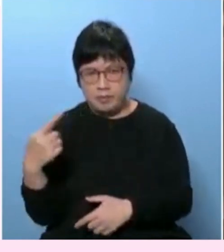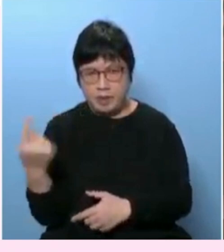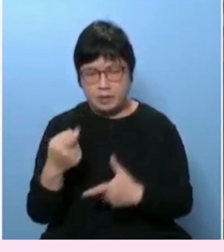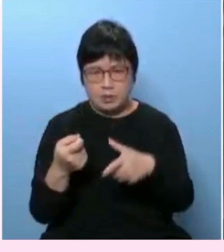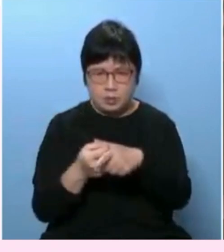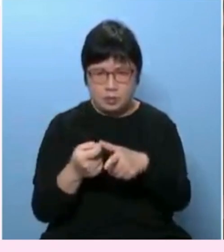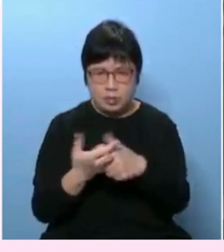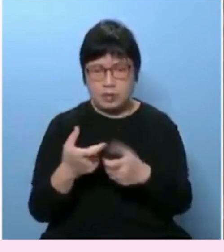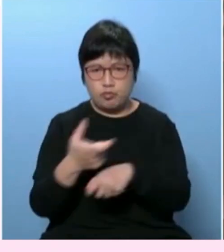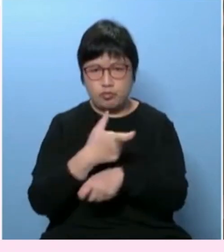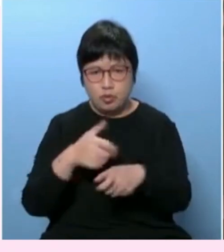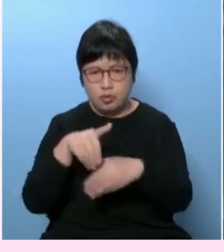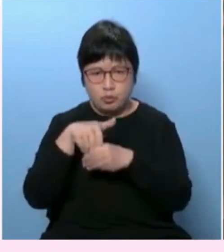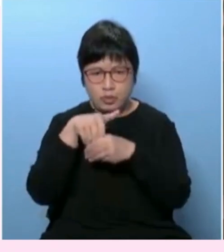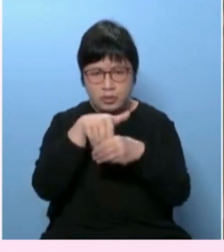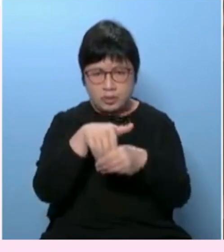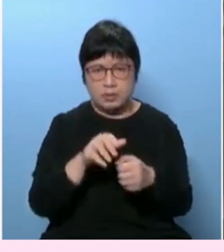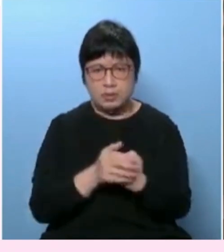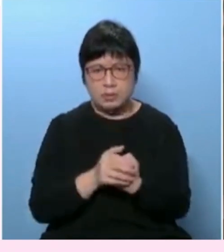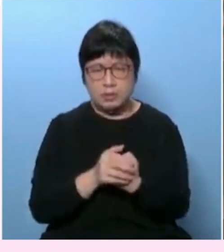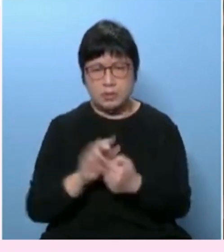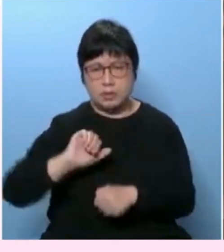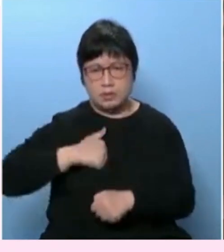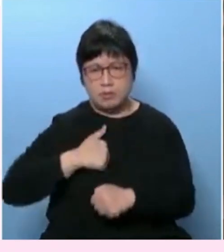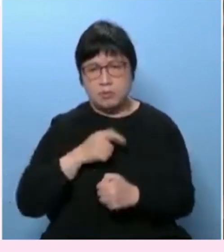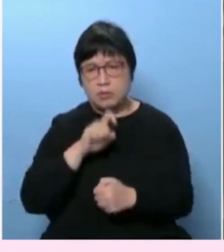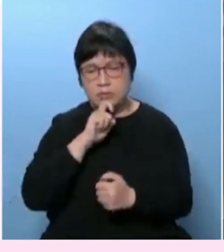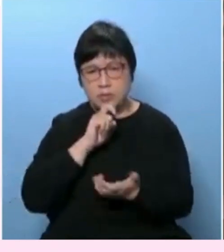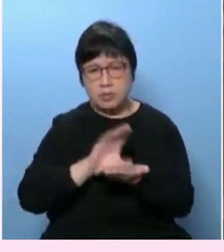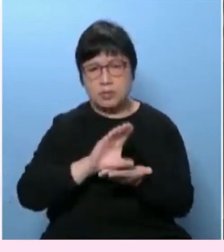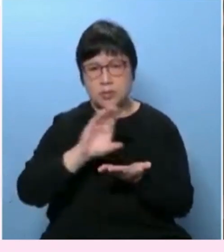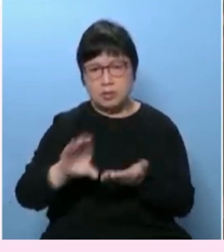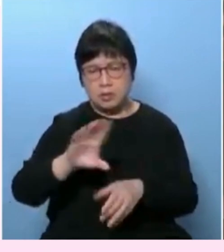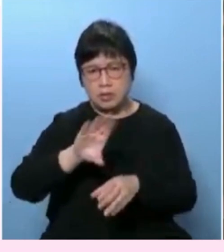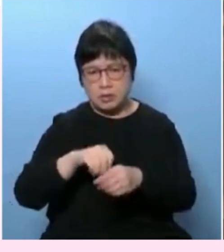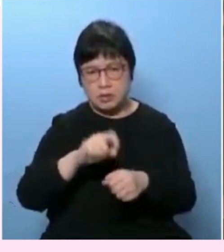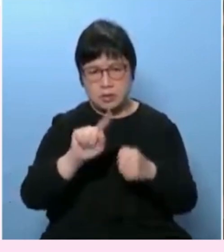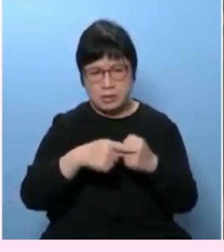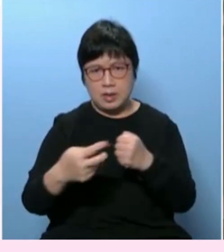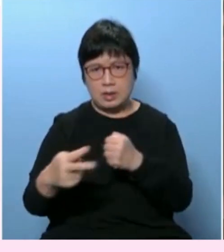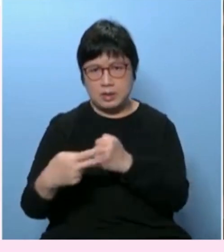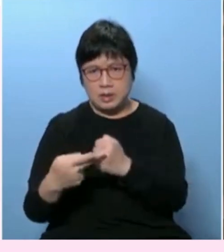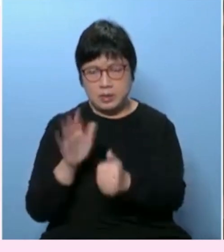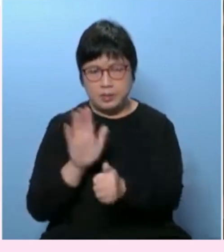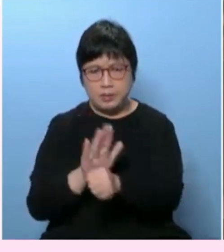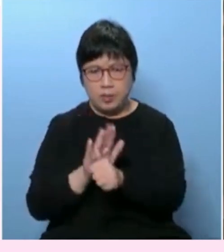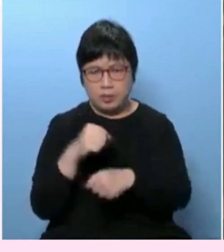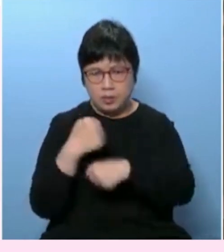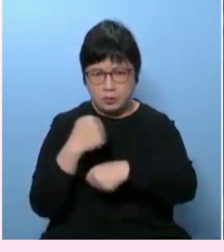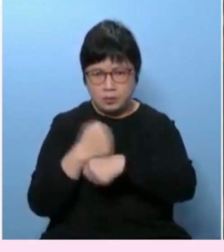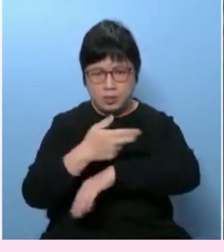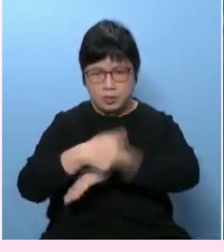商戶提交的申請。其中僱主是獲發共兩輪保就業的計劃資助的大前